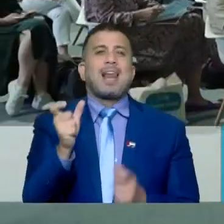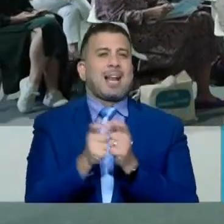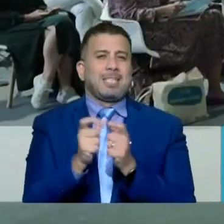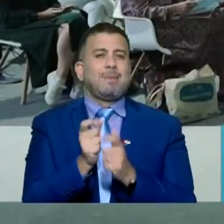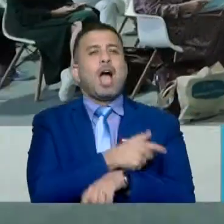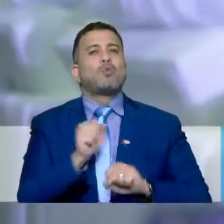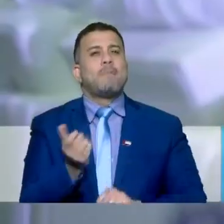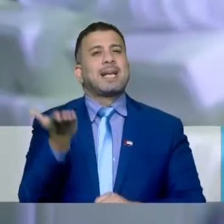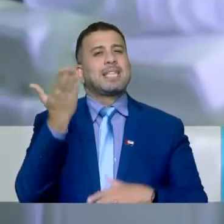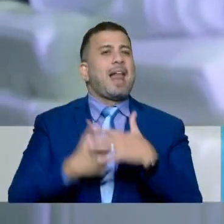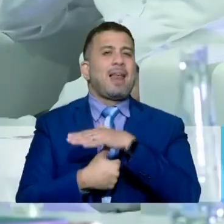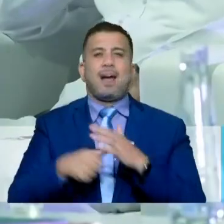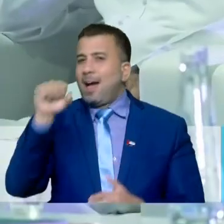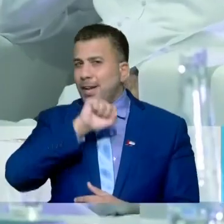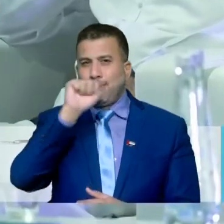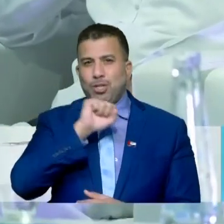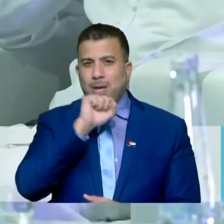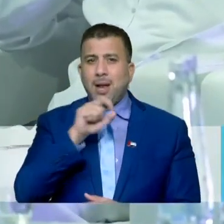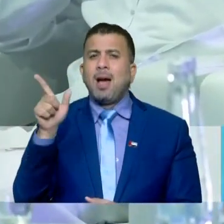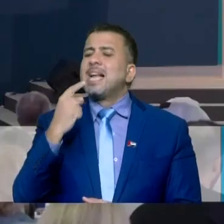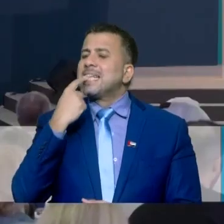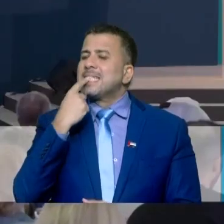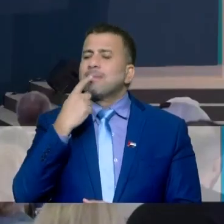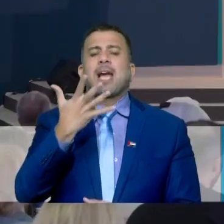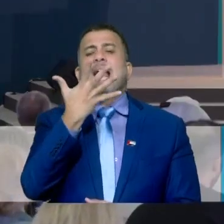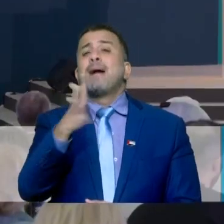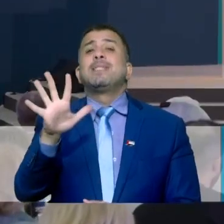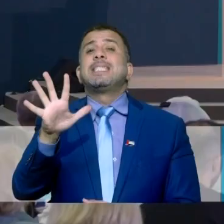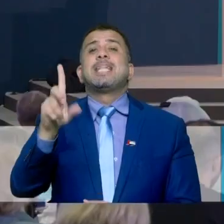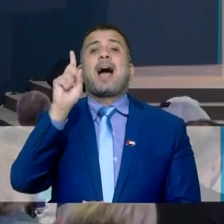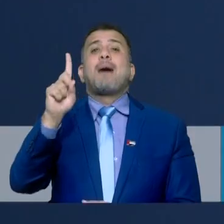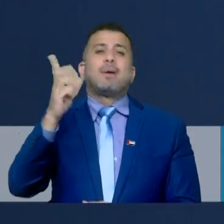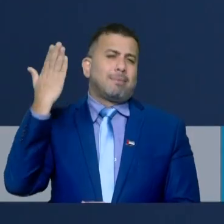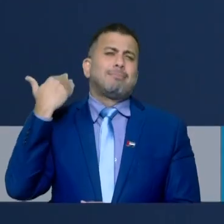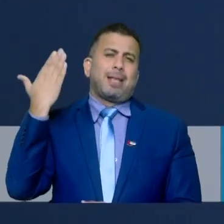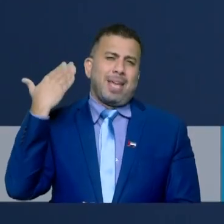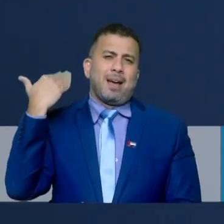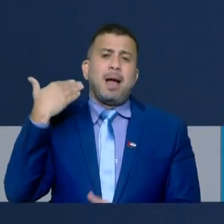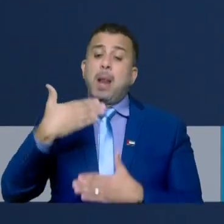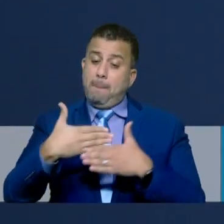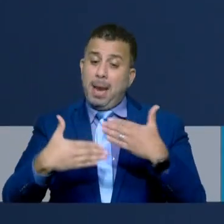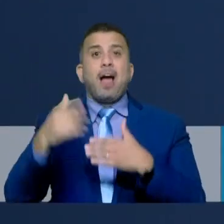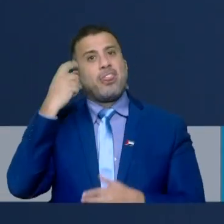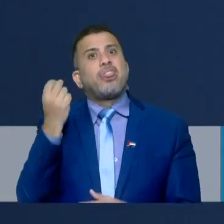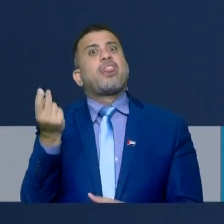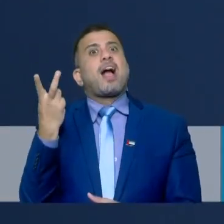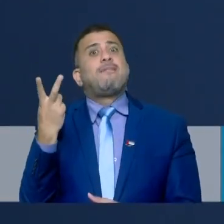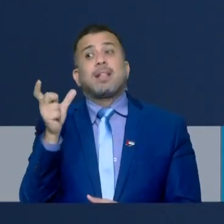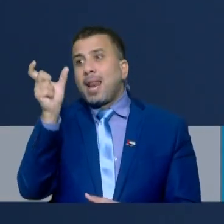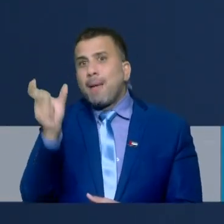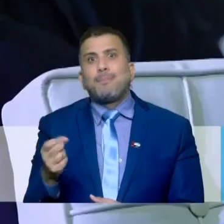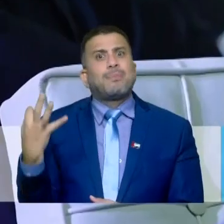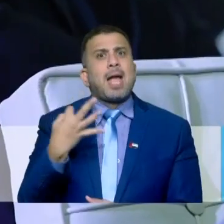القاسمي عضو المجلس الاعلى حاكم الشارقه على مدار ال 50 عاما الماضيه لبناء ثقافه